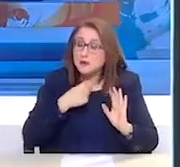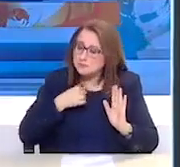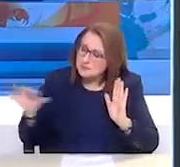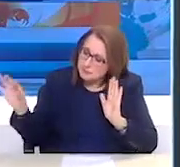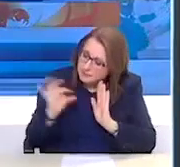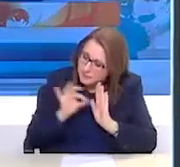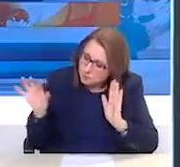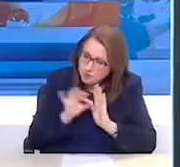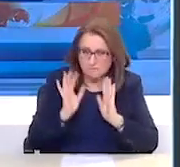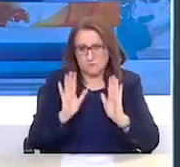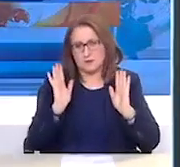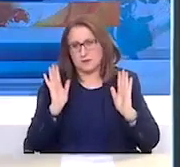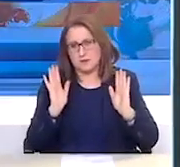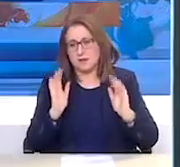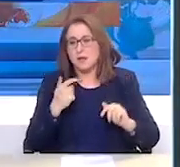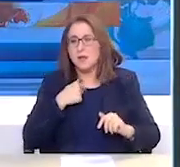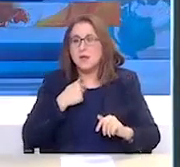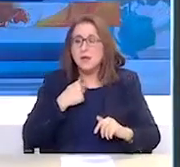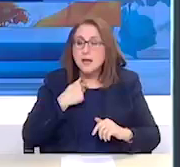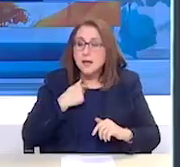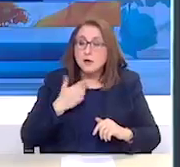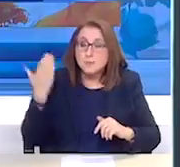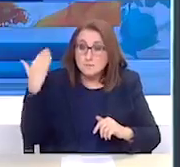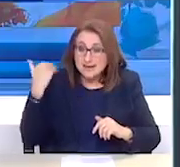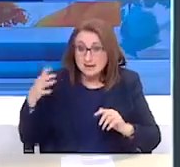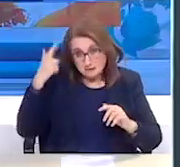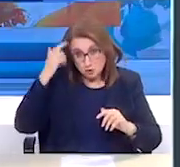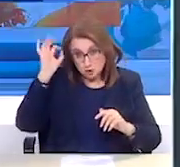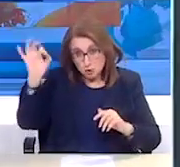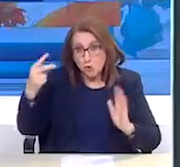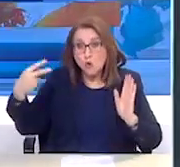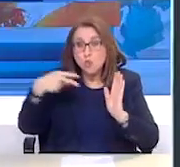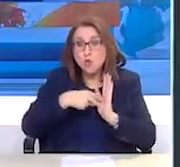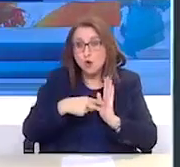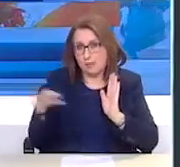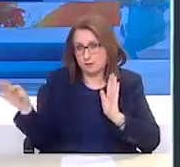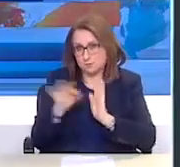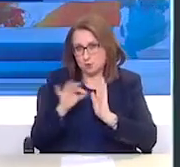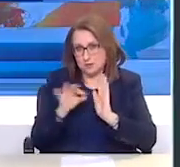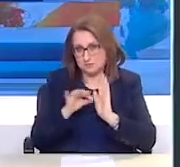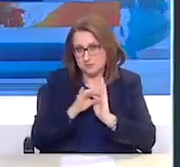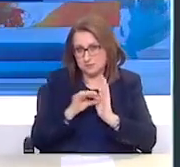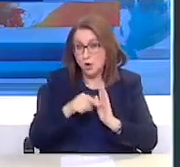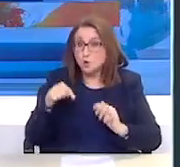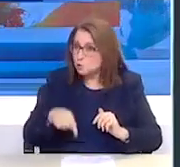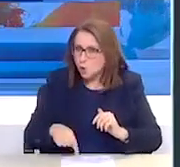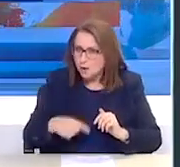κορονοϊού. Ήδη έχουμε ξεπεράσει κατά πολύ τον αρχικό μας στόχο των 2.000 προσλήψεων και έχουμε ξεπεράσει